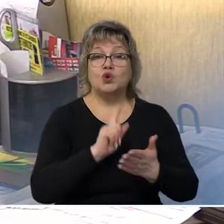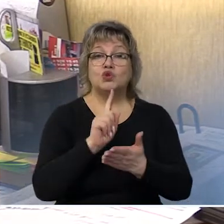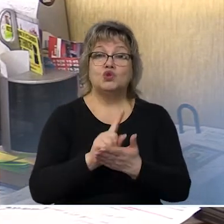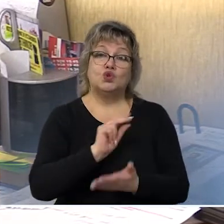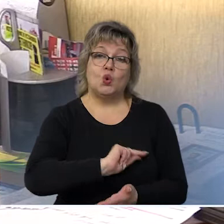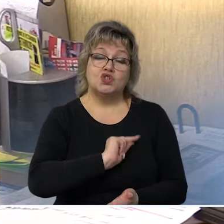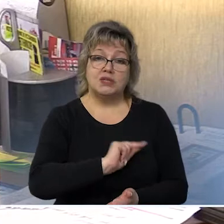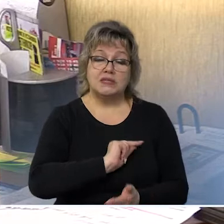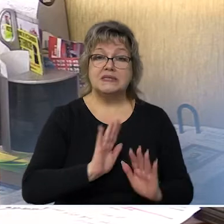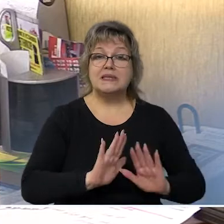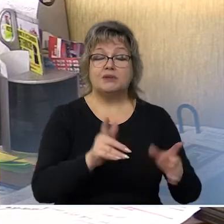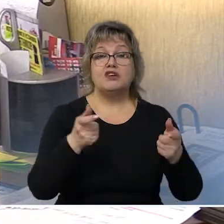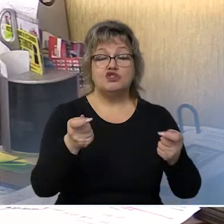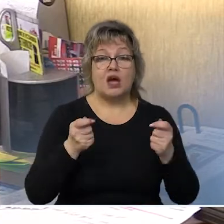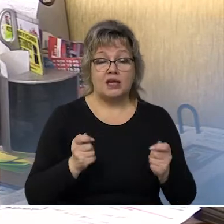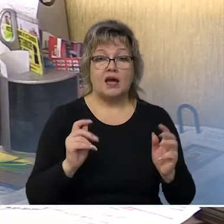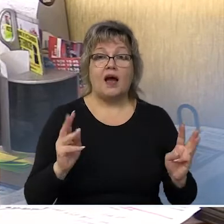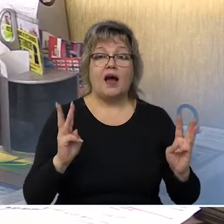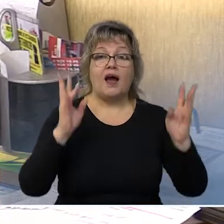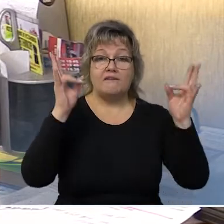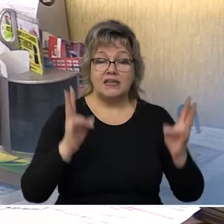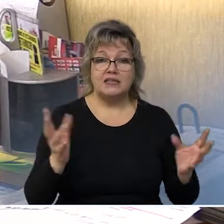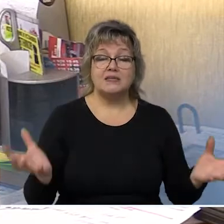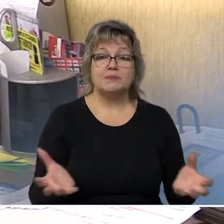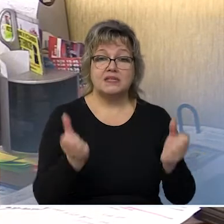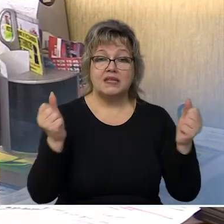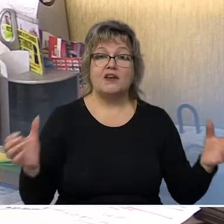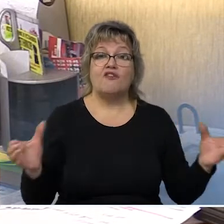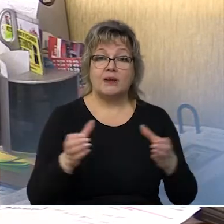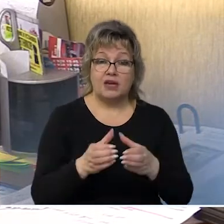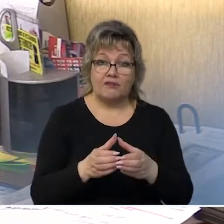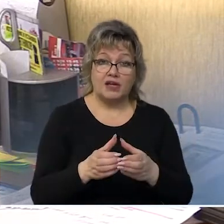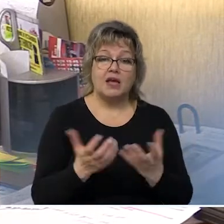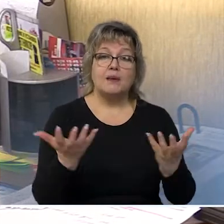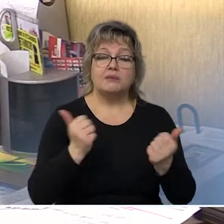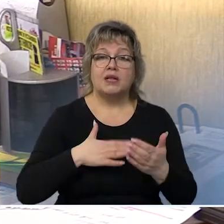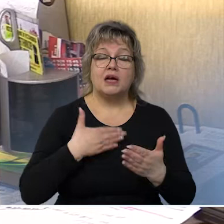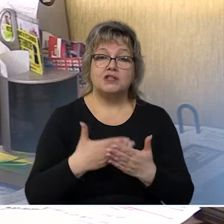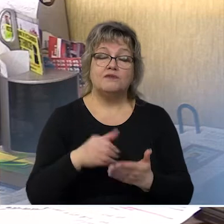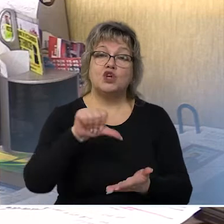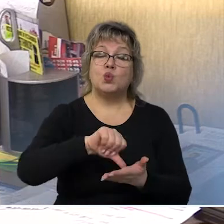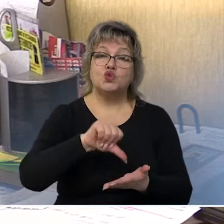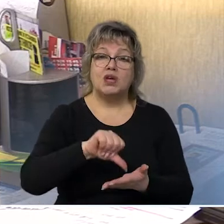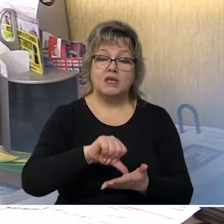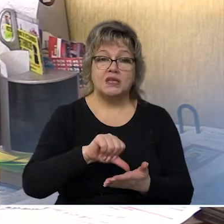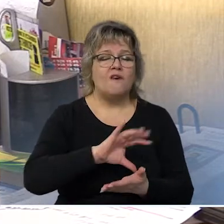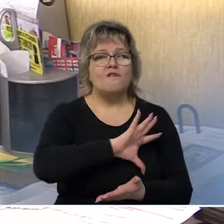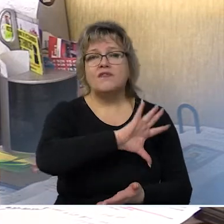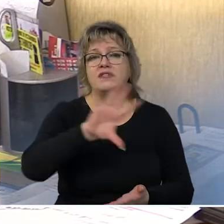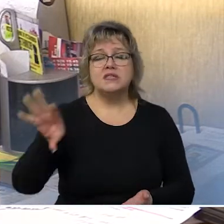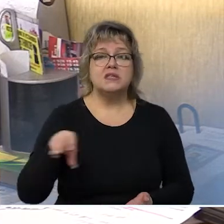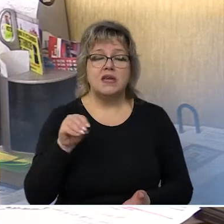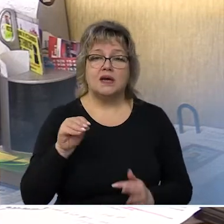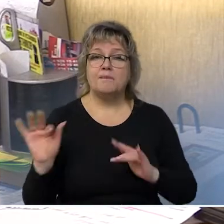должности заместителя начальника аварийно-спасательного формирования. Принимал активное участие во